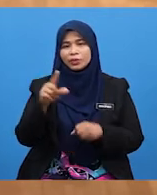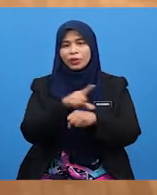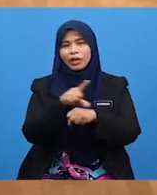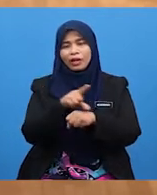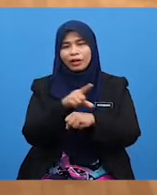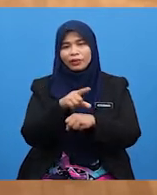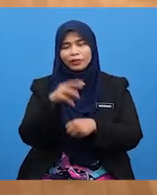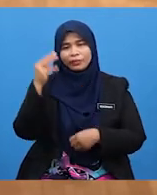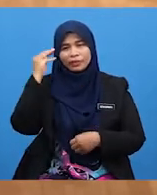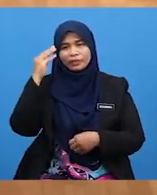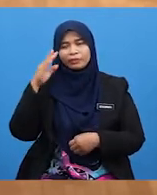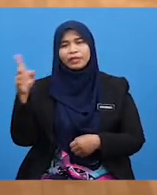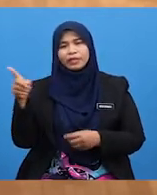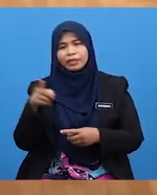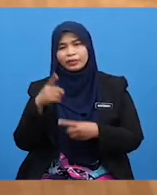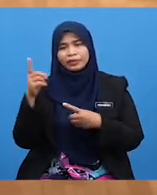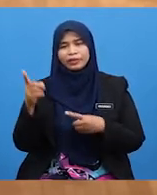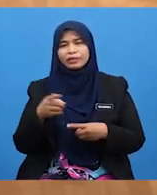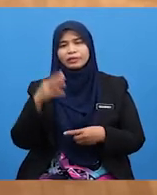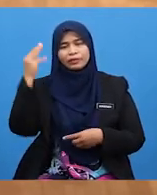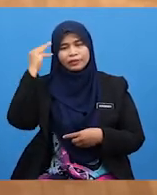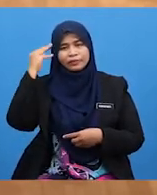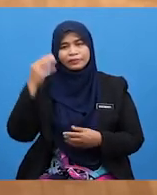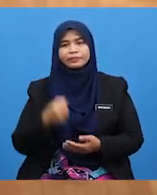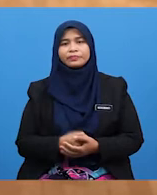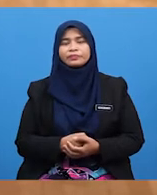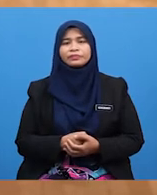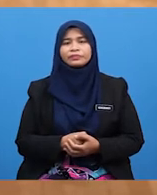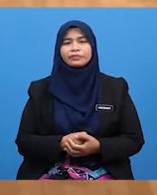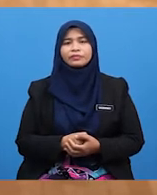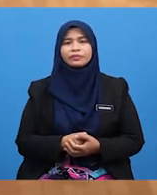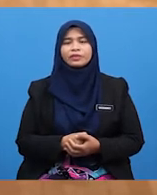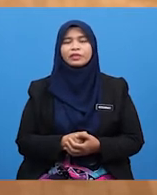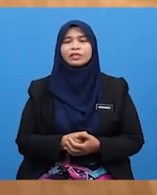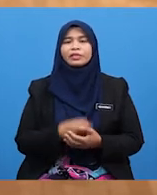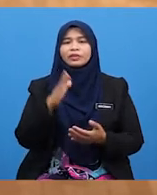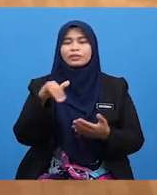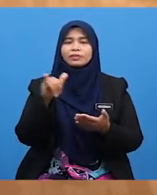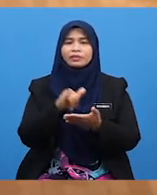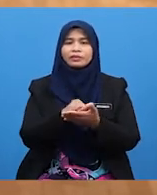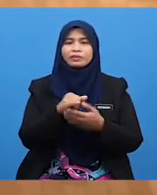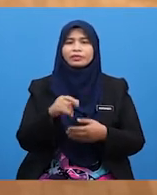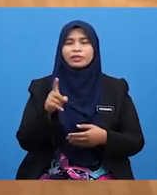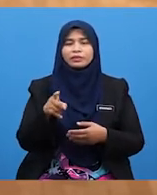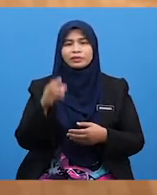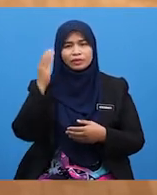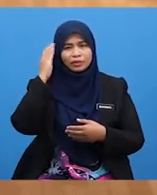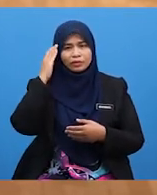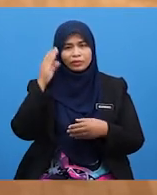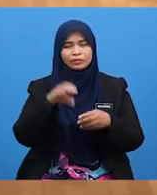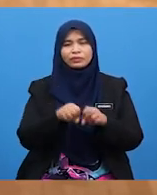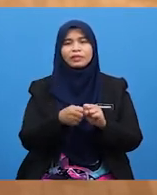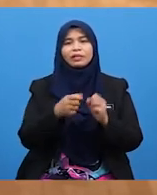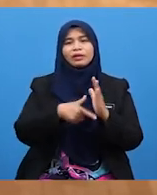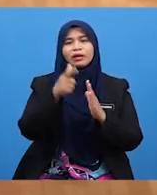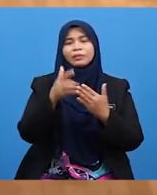Seri Mersing lagu Melayu. Jadi pengantar sebelum tu harus kita tahu supaya lebih mudah penyanyi